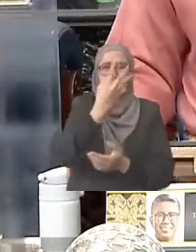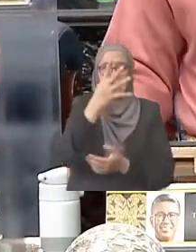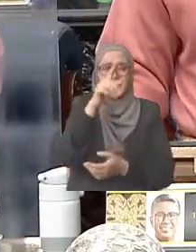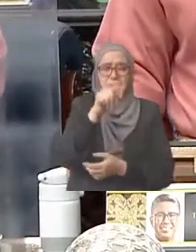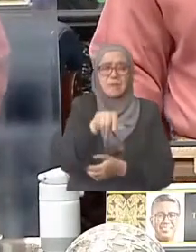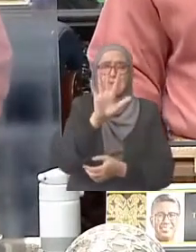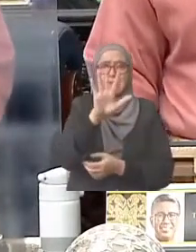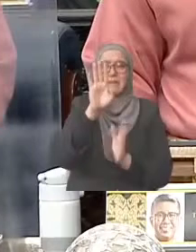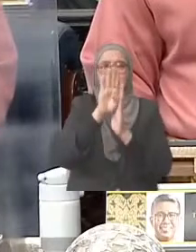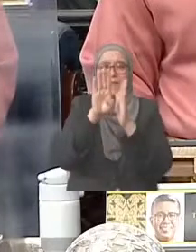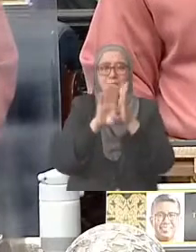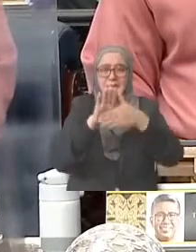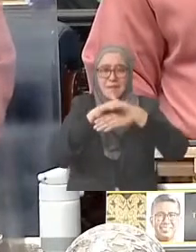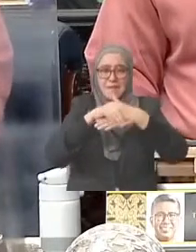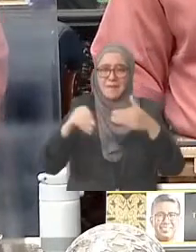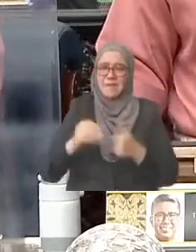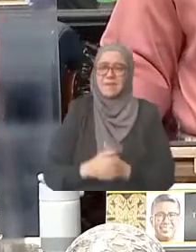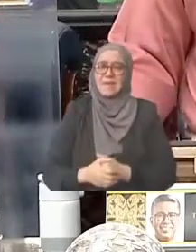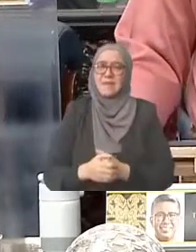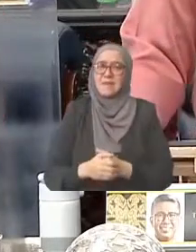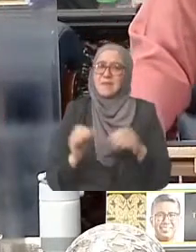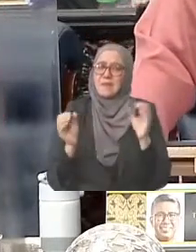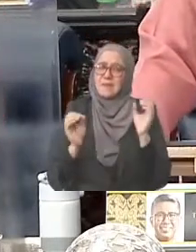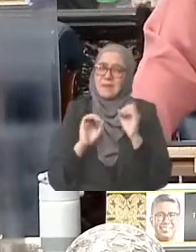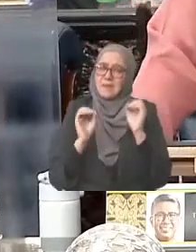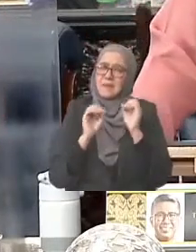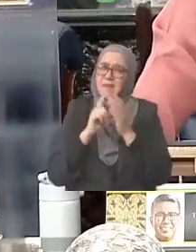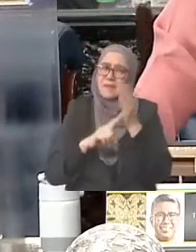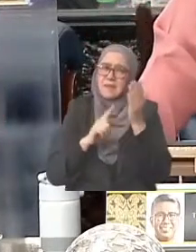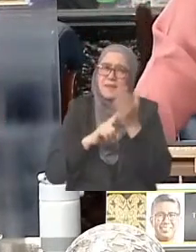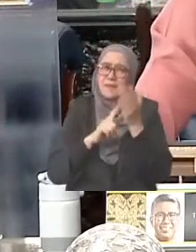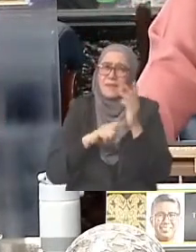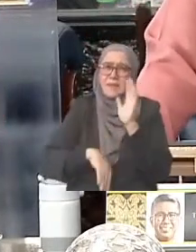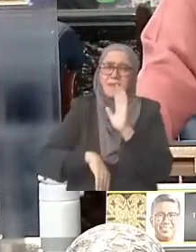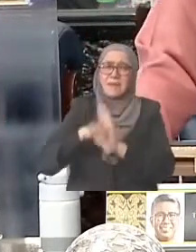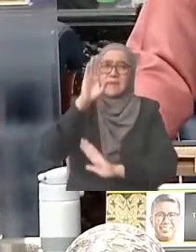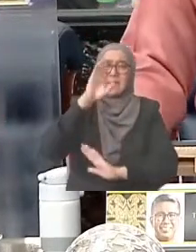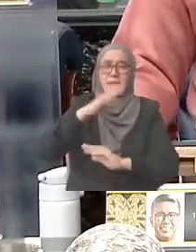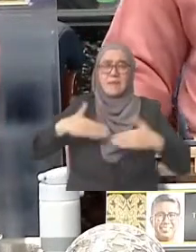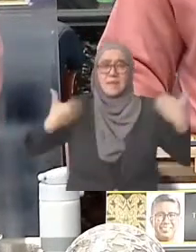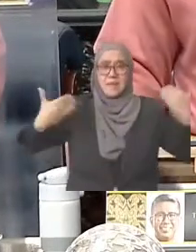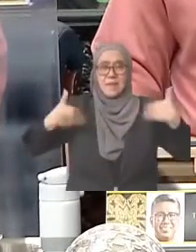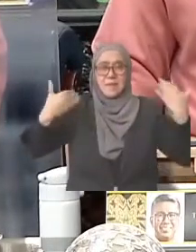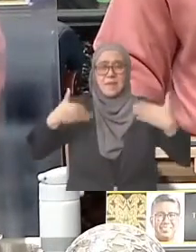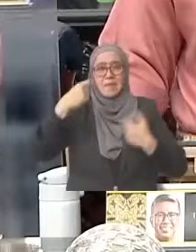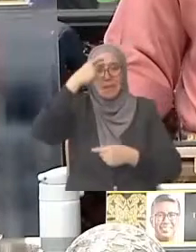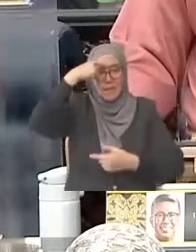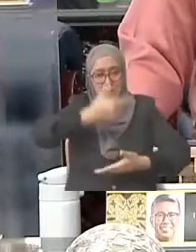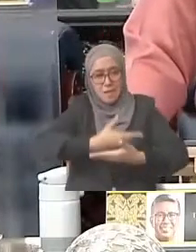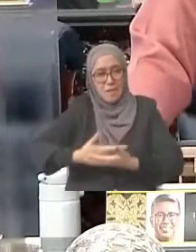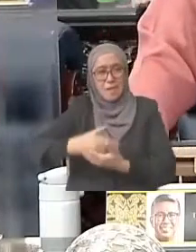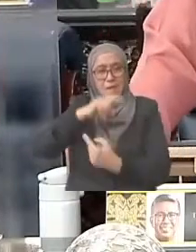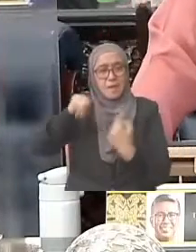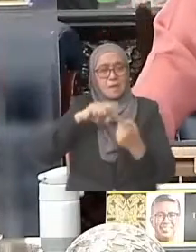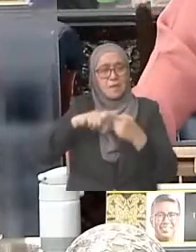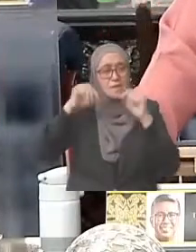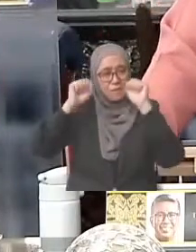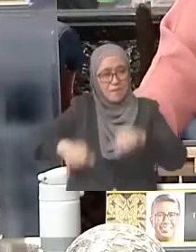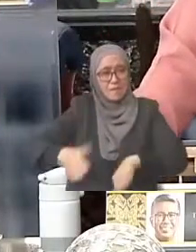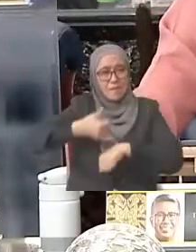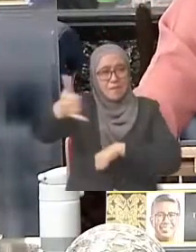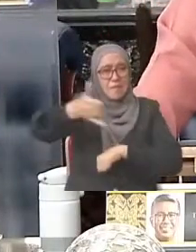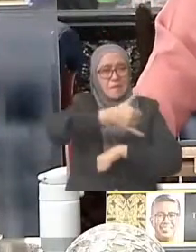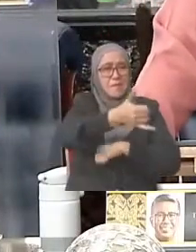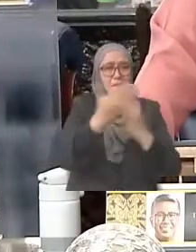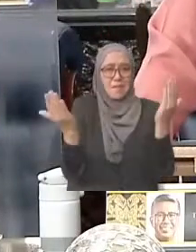lengket Tidak ada yang lebih menggembirakan buat anak-anak apabila dapat kembali semula ke sekolah secara bersemu ke